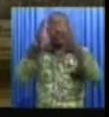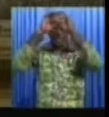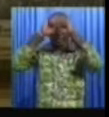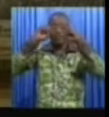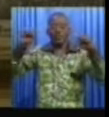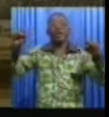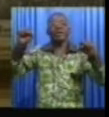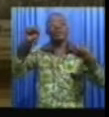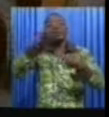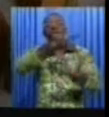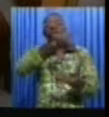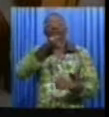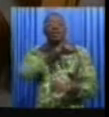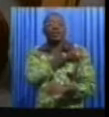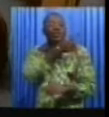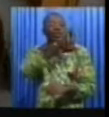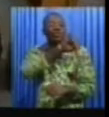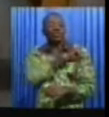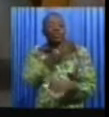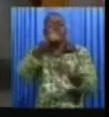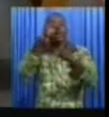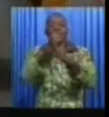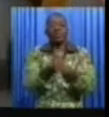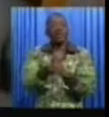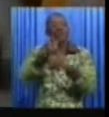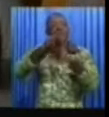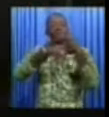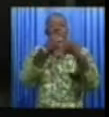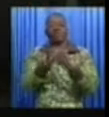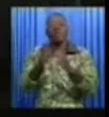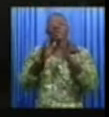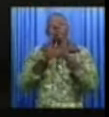président Jacob Zuma a appelé sa nation et le monde entier à prier pour Madiba.